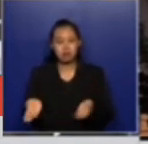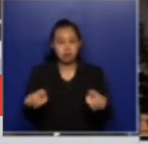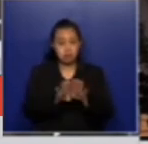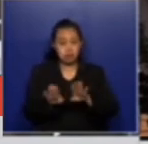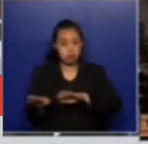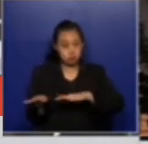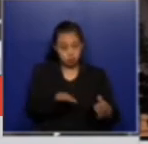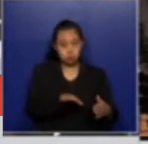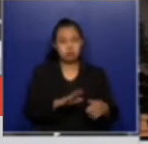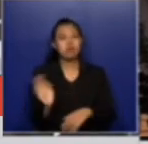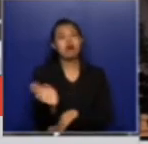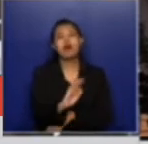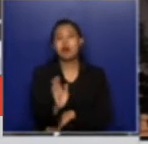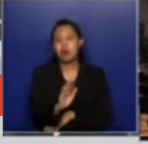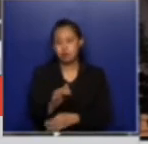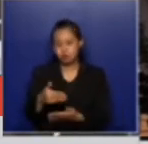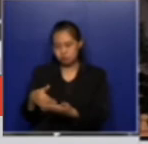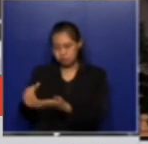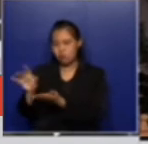ตามเมียกวงก็จะไปก่อนก็ให้แกไปไ